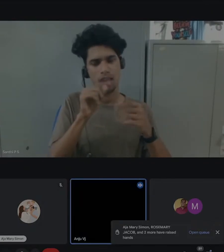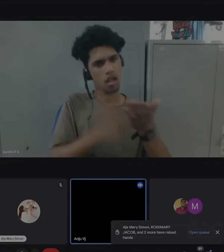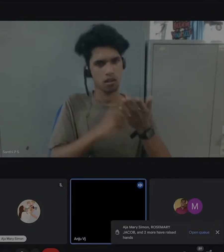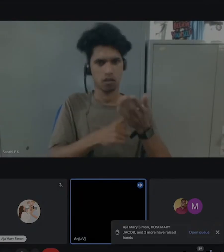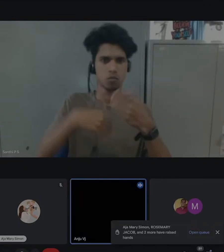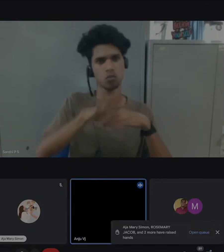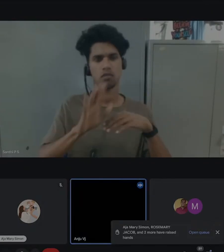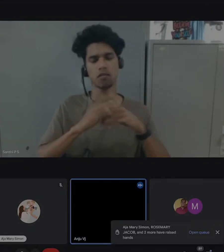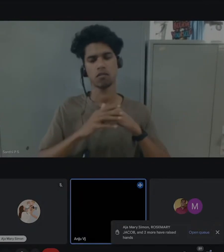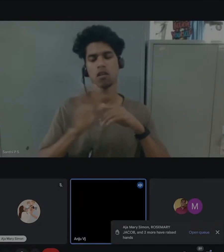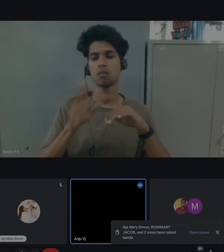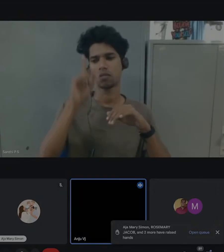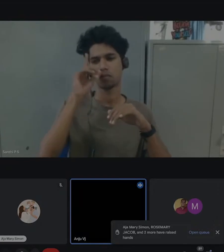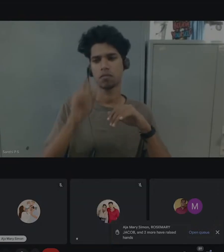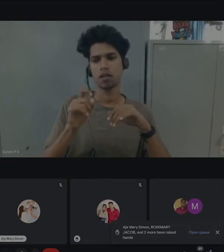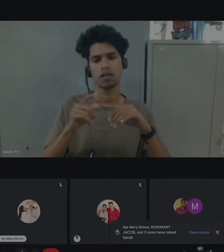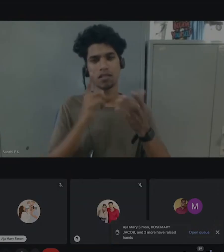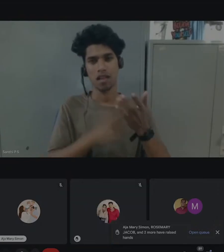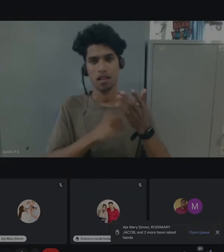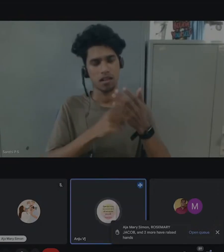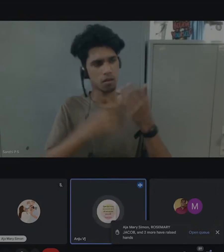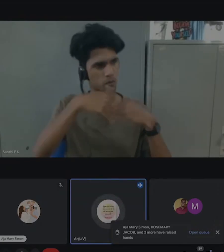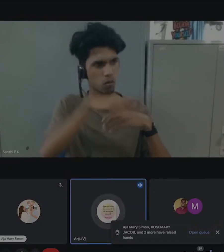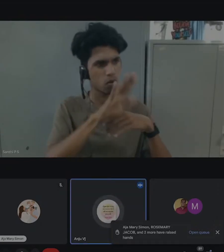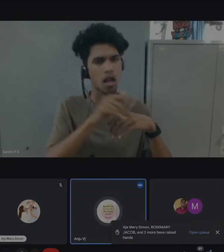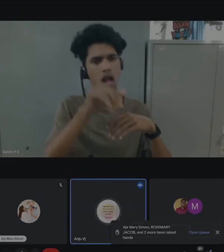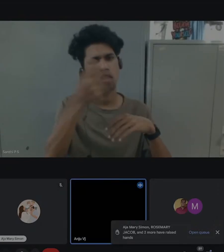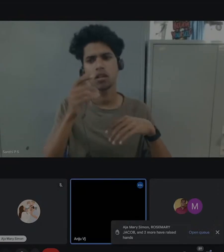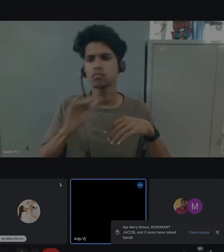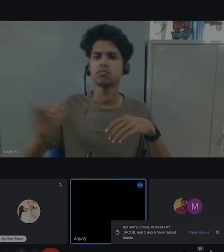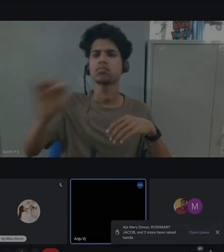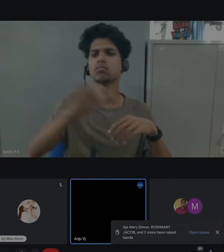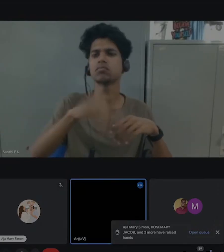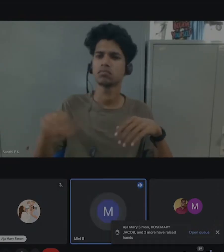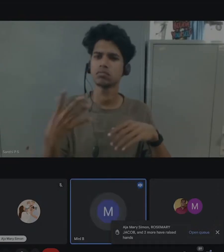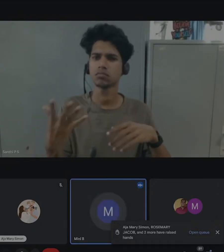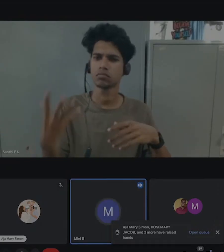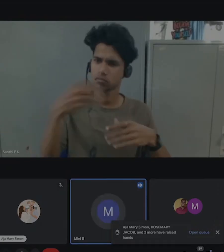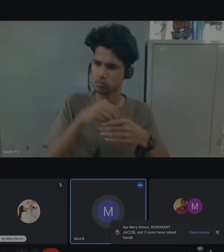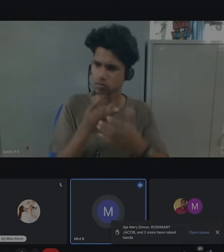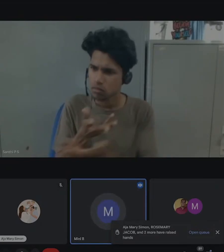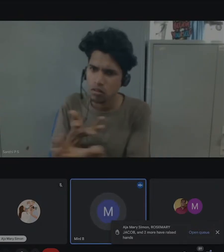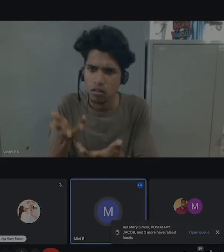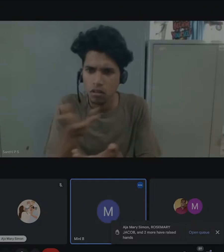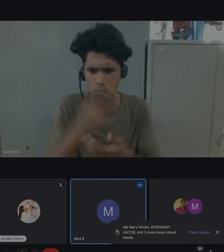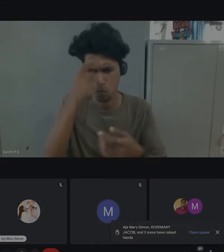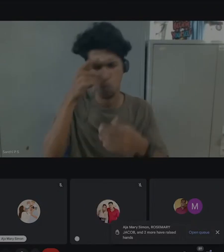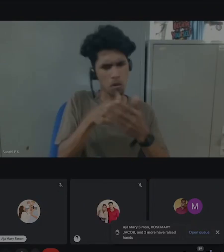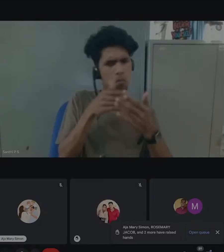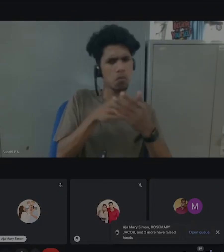അംഗൻവാടിയിൽ പോകുമ്പോഴും അവിടുത്തെ കുട്ടികളായിട്ട് ഇടപഴകാൻ ബുദ്ധിമുട്ടുണ്ടോ? ഇല്ല, വേറെ ബുദ്ധിമുട്ടൊന്നുമില്ല.